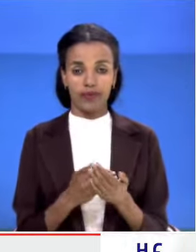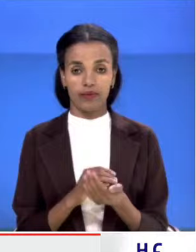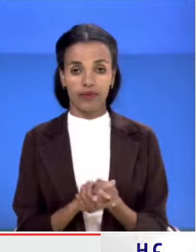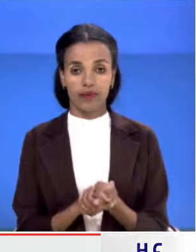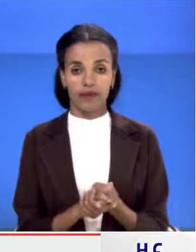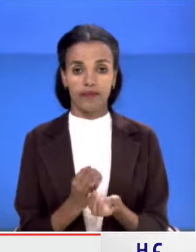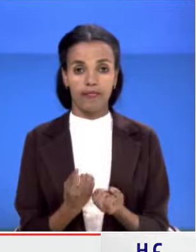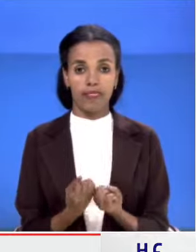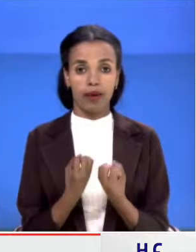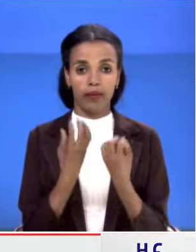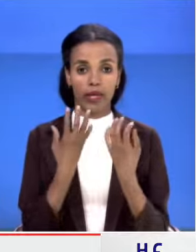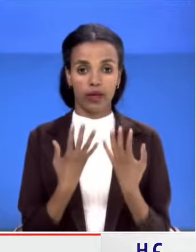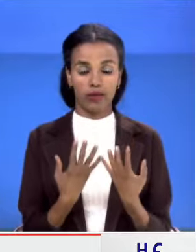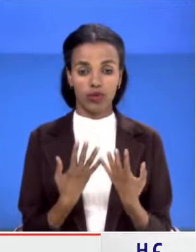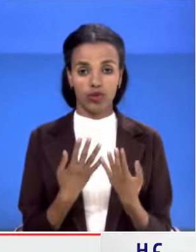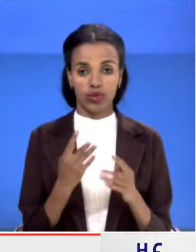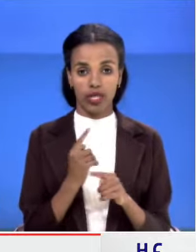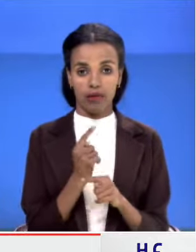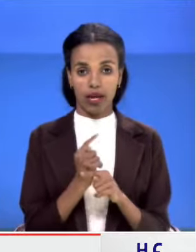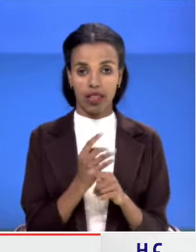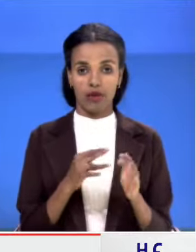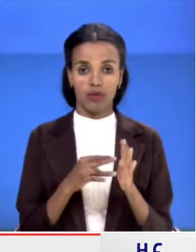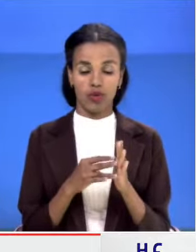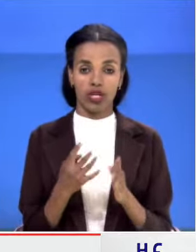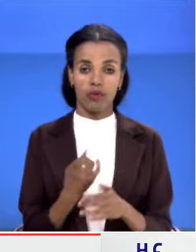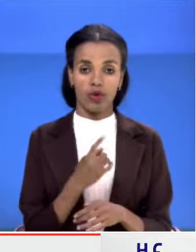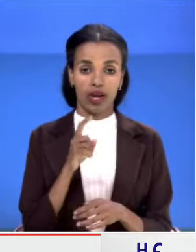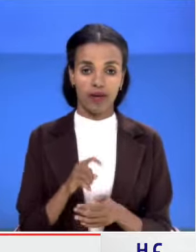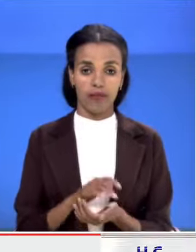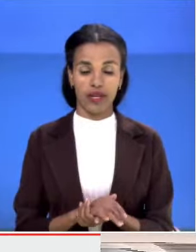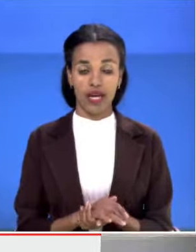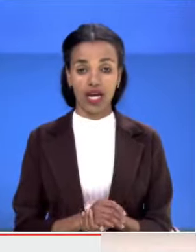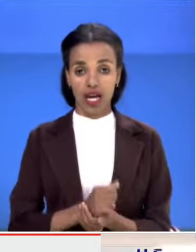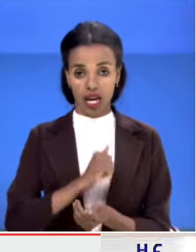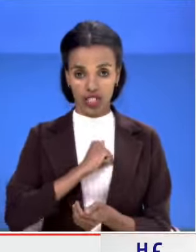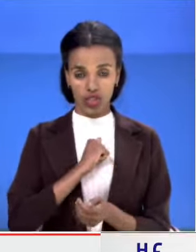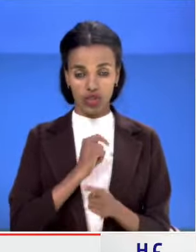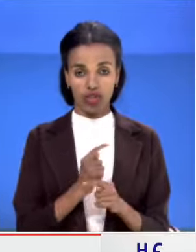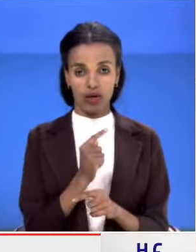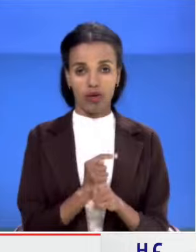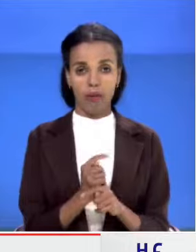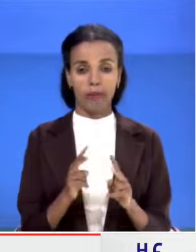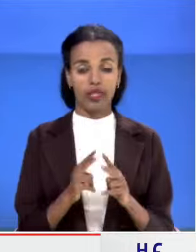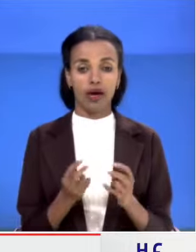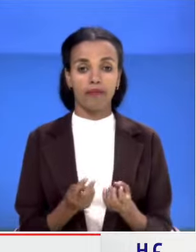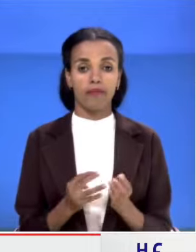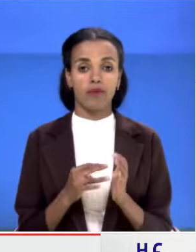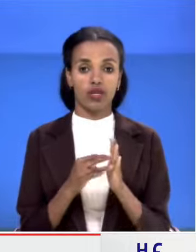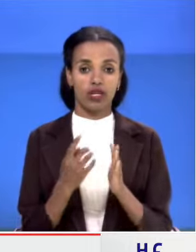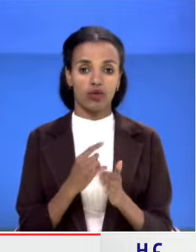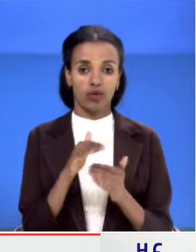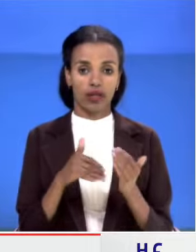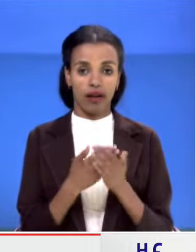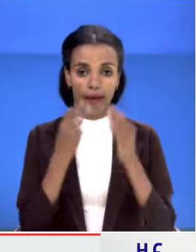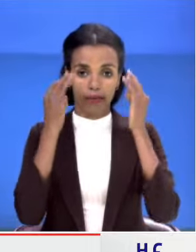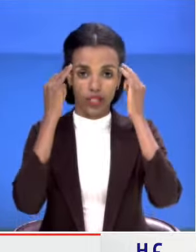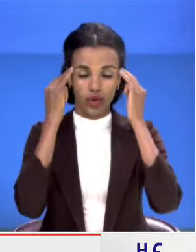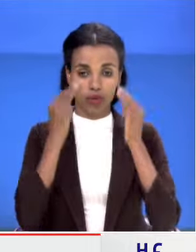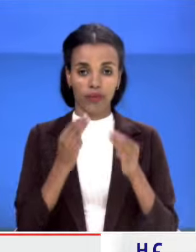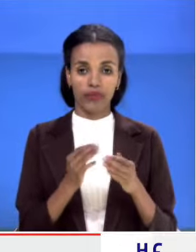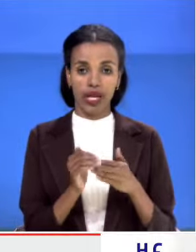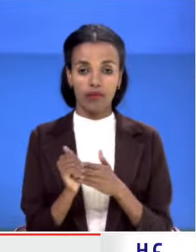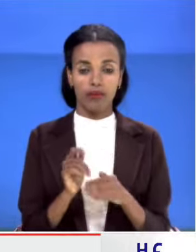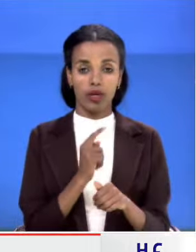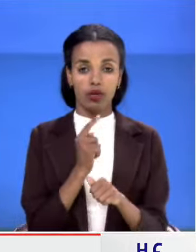መልከ ብዙ ተግባራት ነው ሞዴል መሆን ያለብን እና የራሳችን ተቋም በጣም ሞዴል እንዲሆን ጠቅላይ ሚኒስትሩ የሚመሩት ተቋም ነው